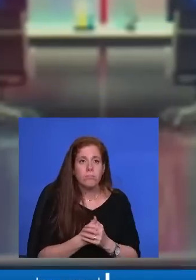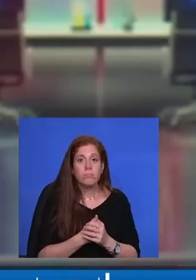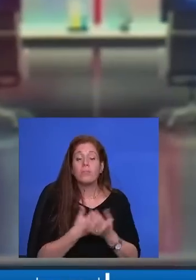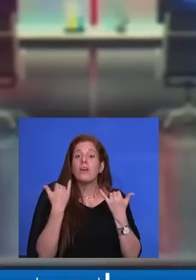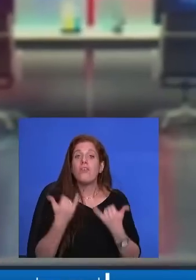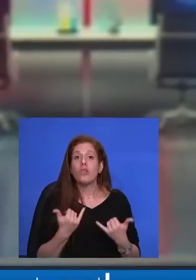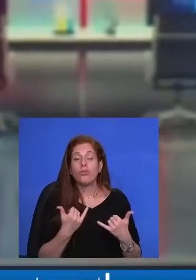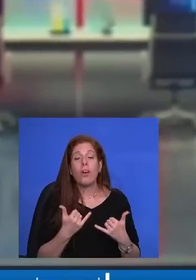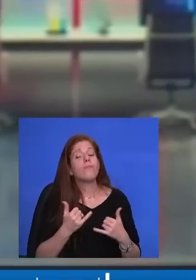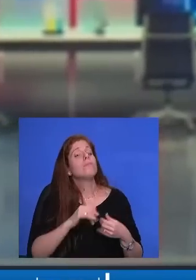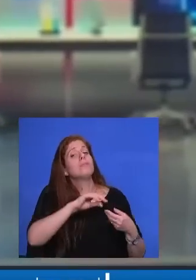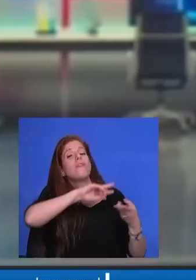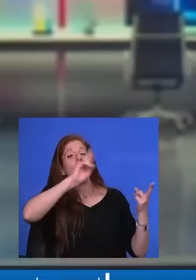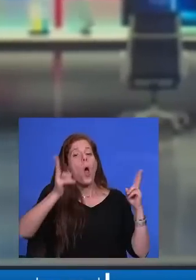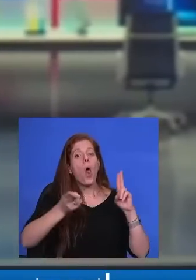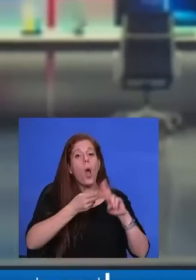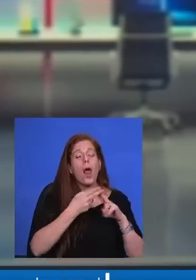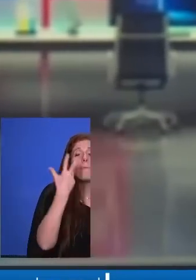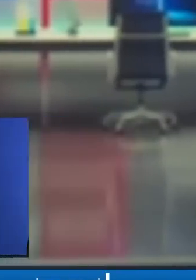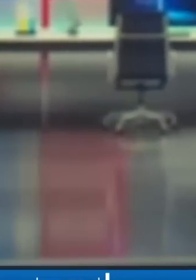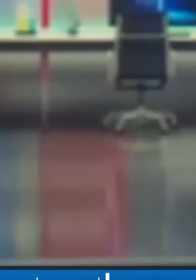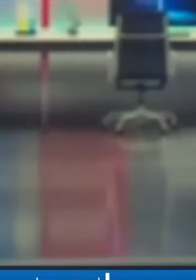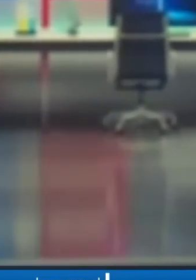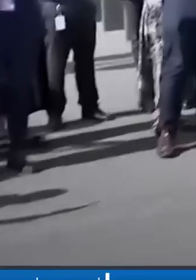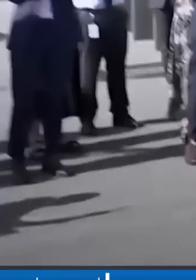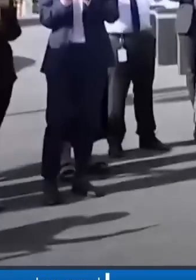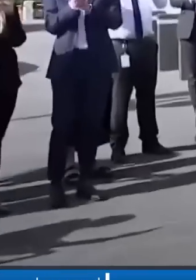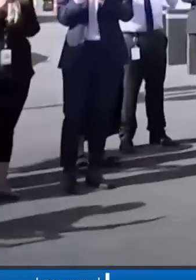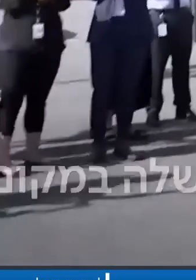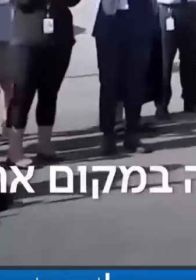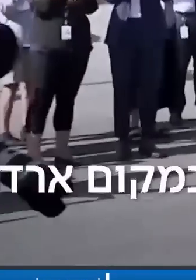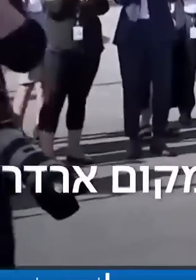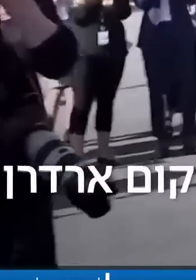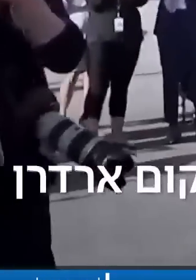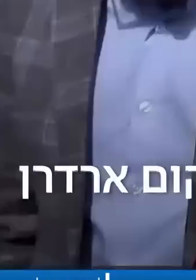ימי שלנו, מסביב לכל העולם כולו, רק ב-80 שניות, הנה.